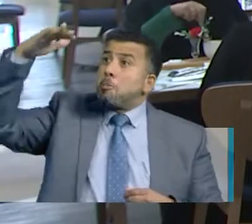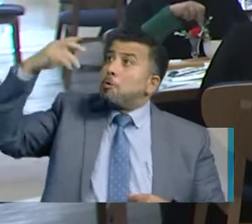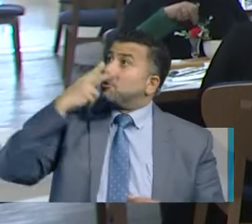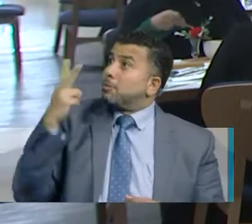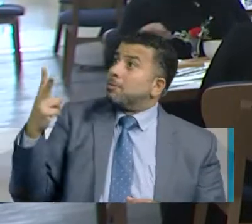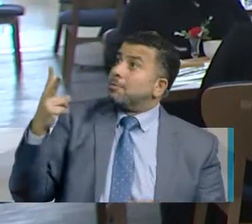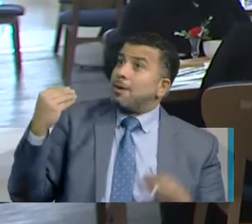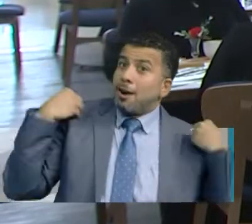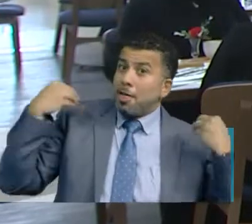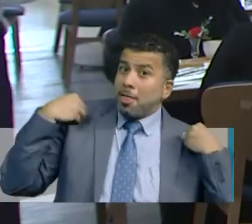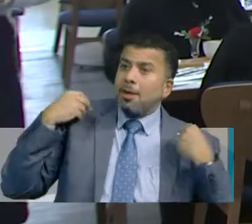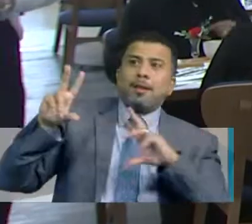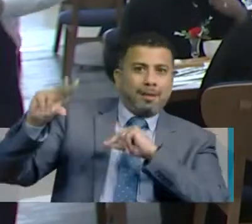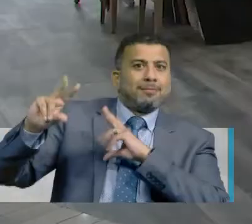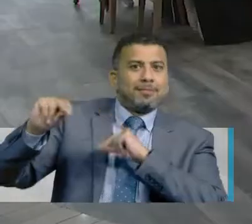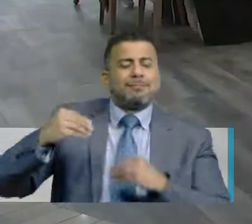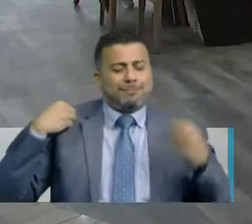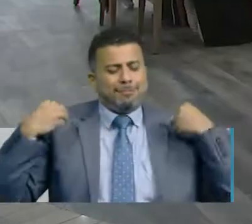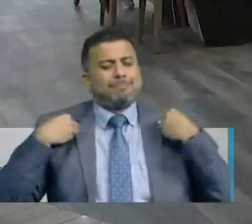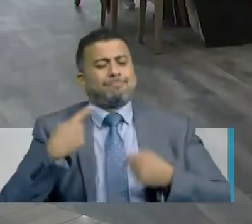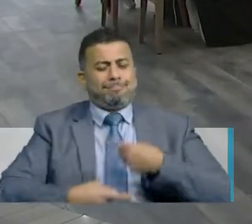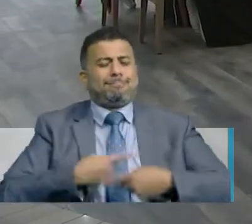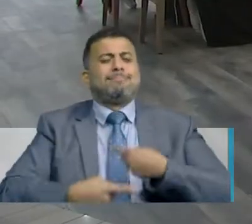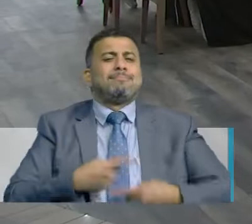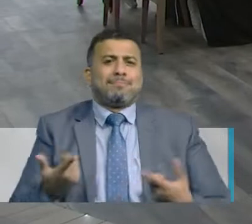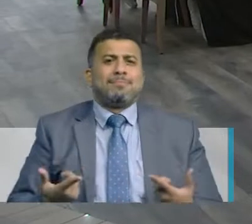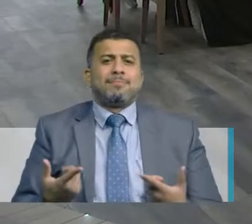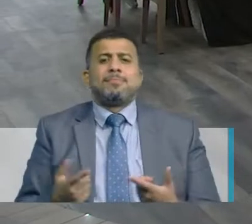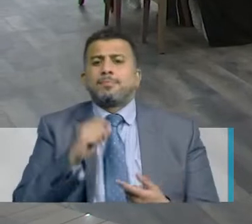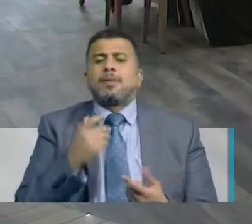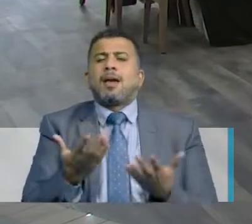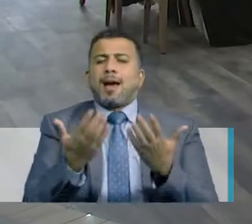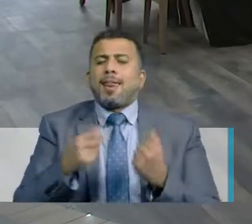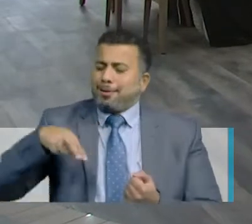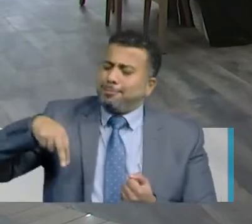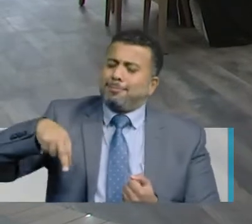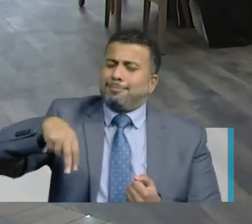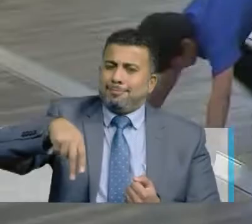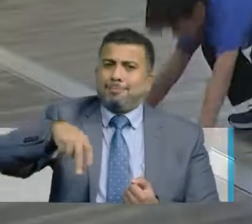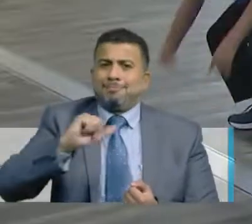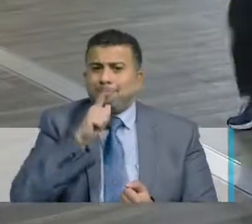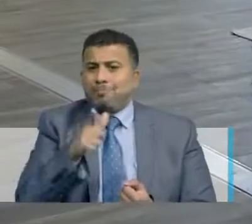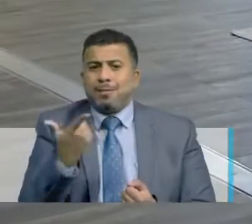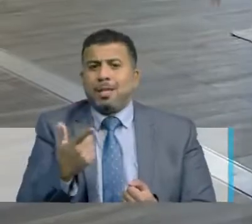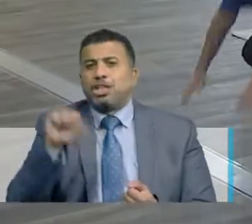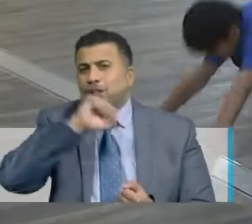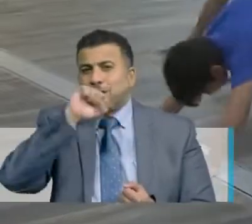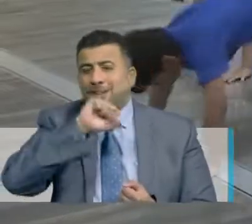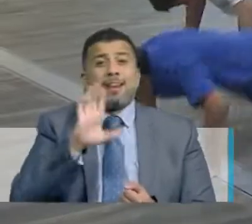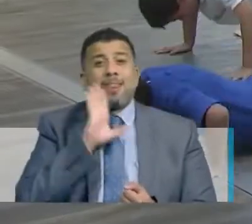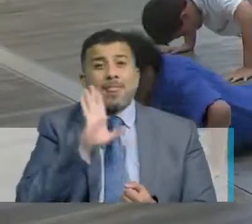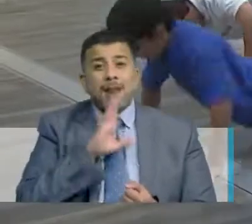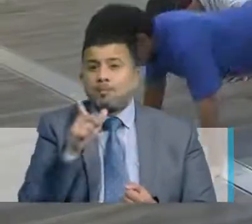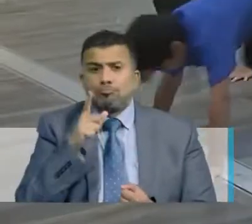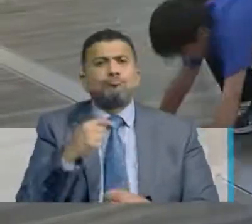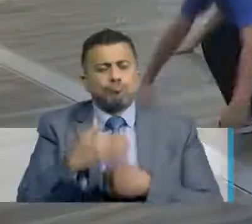يمارس هو بيتعود على هالشيء وكذلك بيمارس الرياضة. فعالية خلنا نمشي إحدى فعاليات مجلس الشارقة للتعليم التي